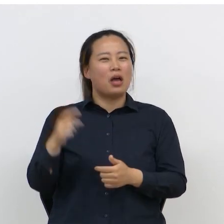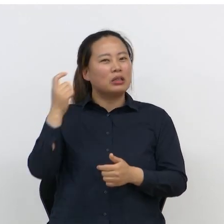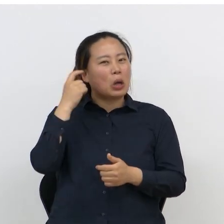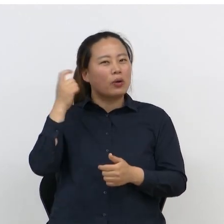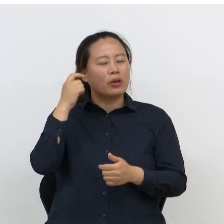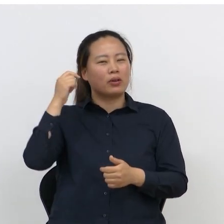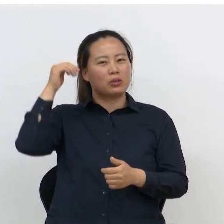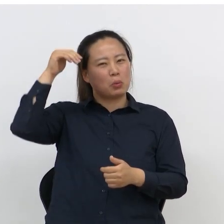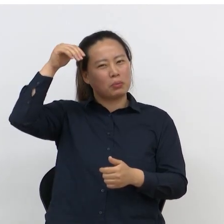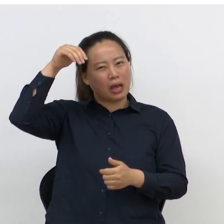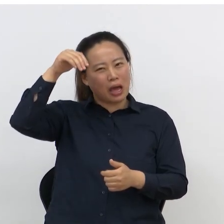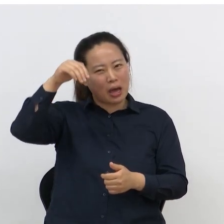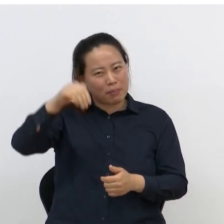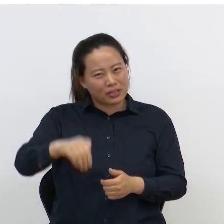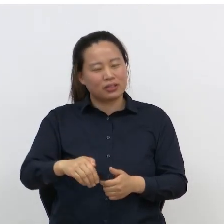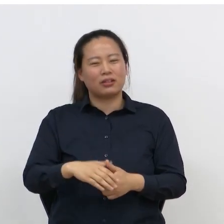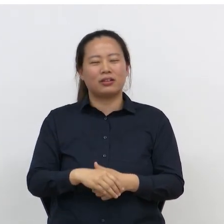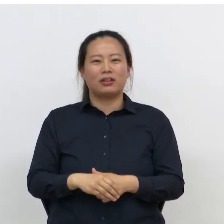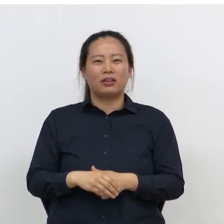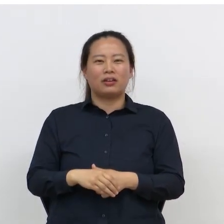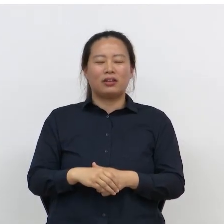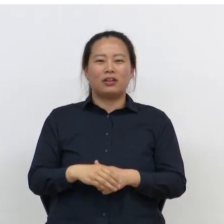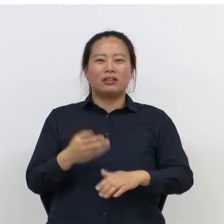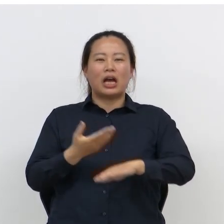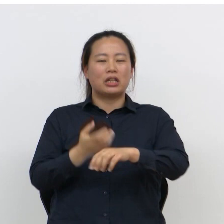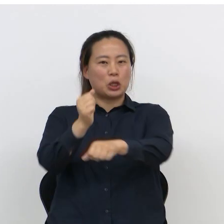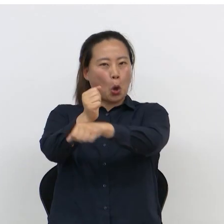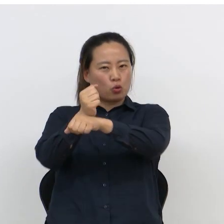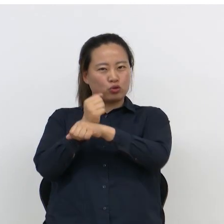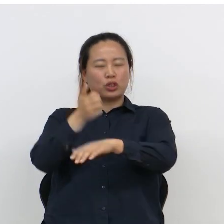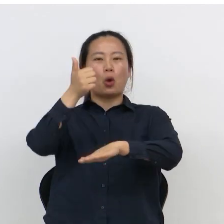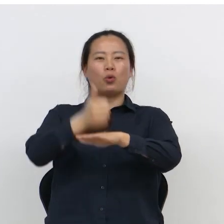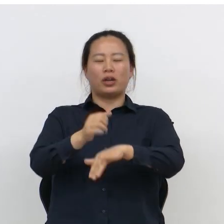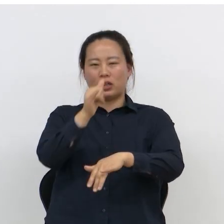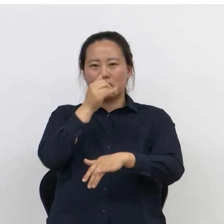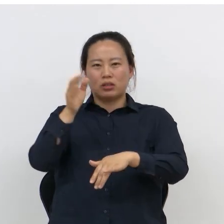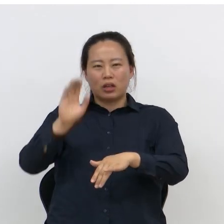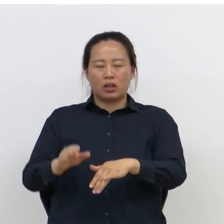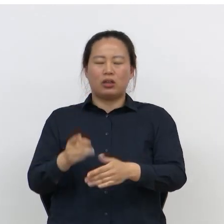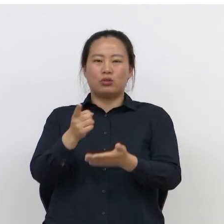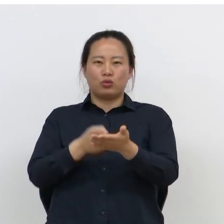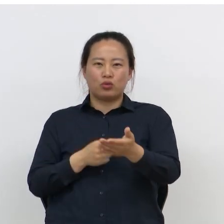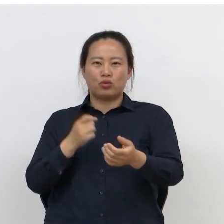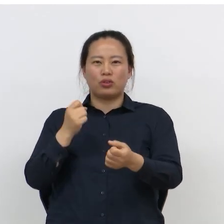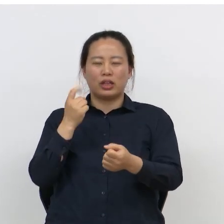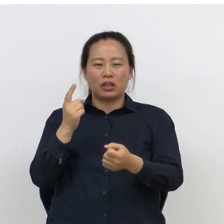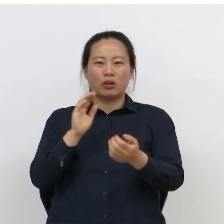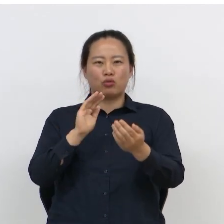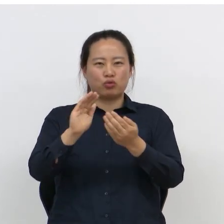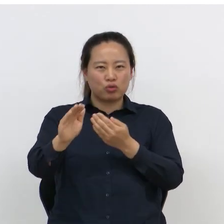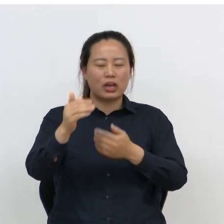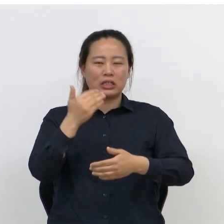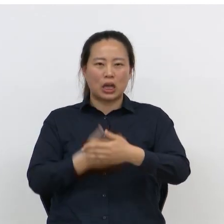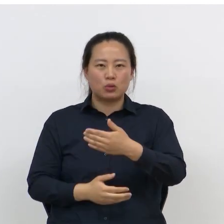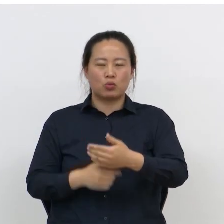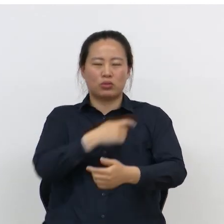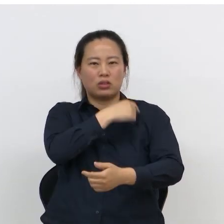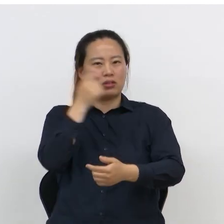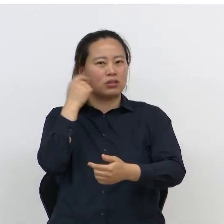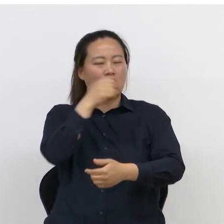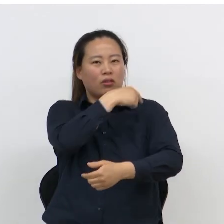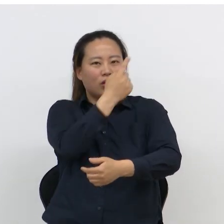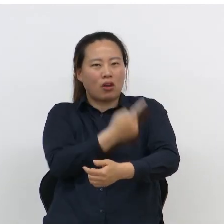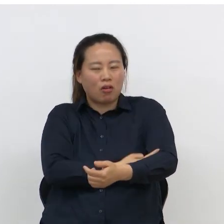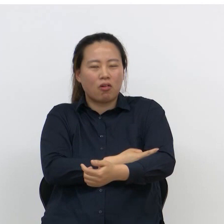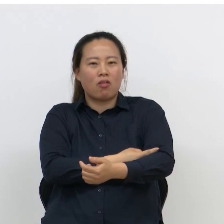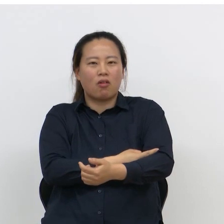그런 양상을 보이고 있고, 이것도 또 다른 연구에서 보인 결과인데 수술 1개월 뒤에는 잔존 청력이 보존된 사람 75% 이상